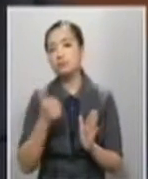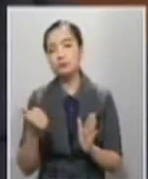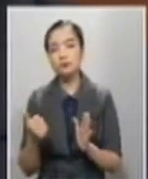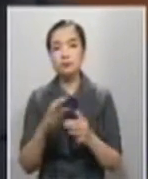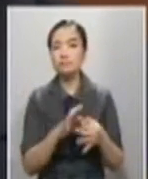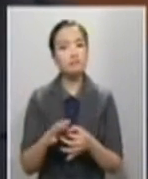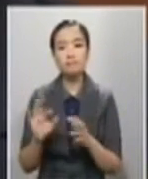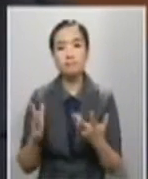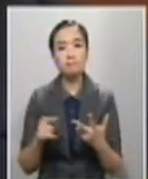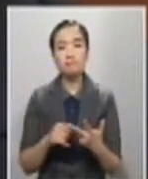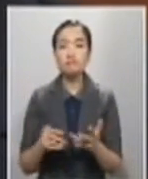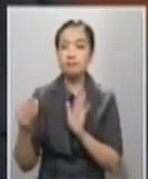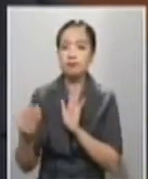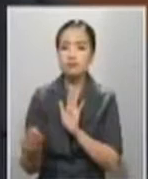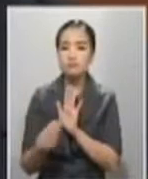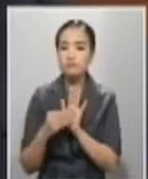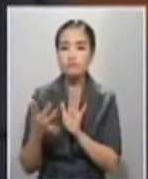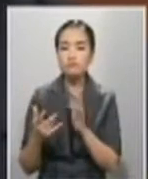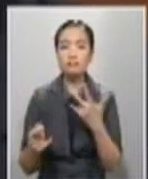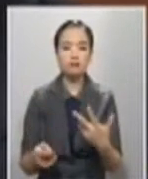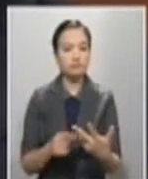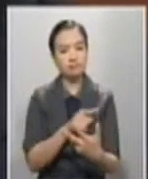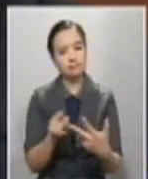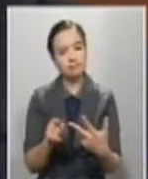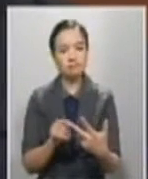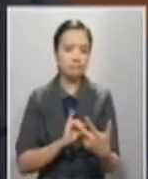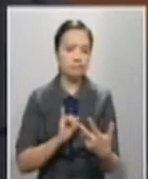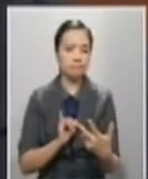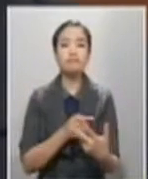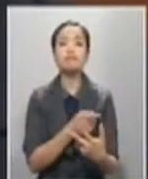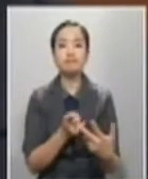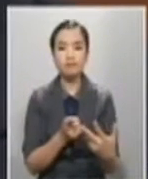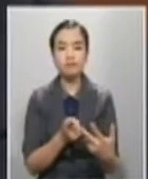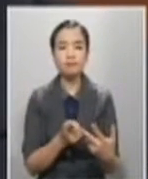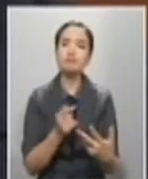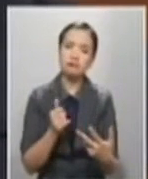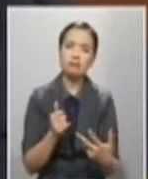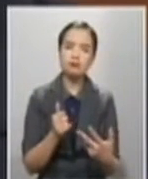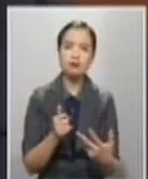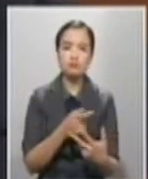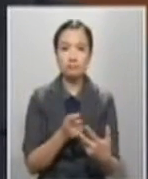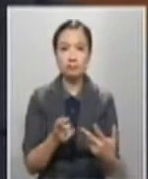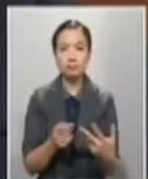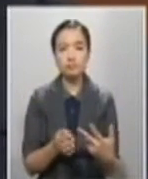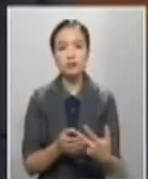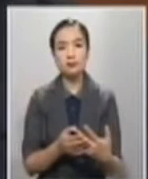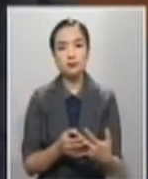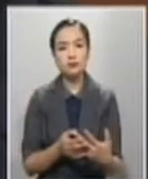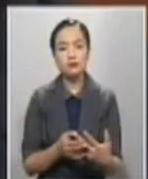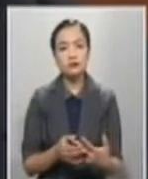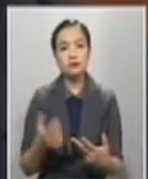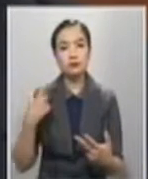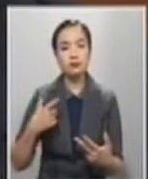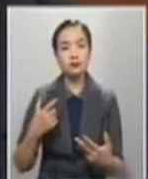รรมนูญนะครับก็มันก็อาจจะไม่มีความชอบธรรมนะครับเป็นไปได้ที่ว่าศาลรัฐธรรมนูญ